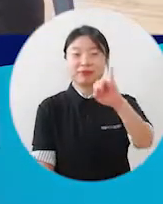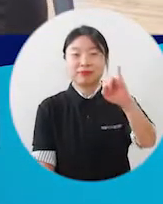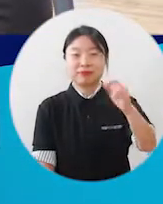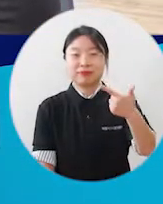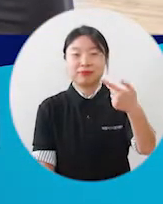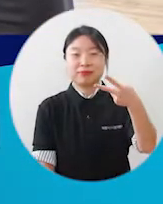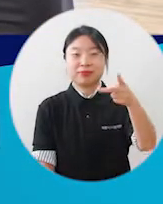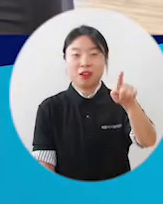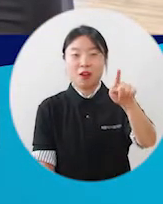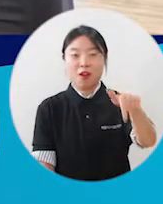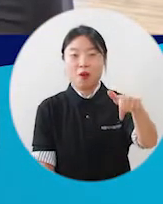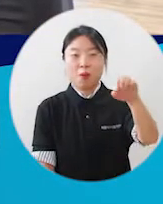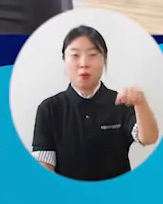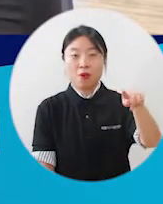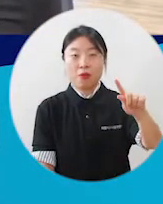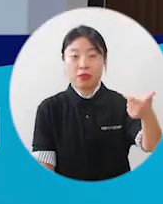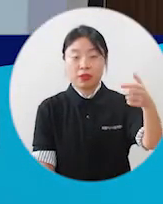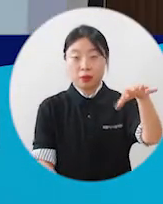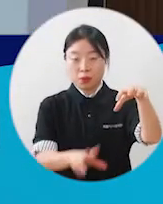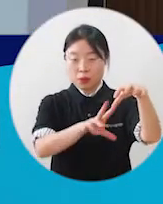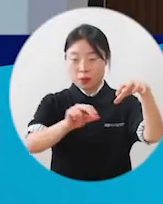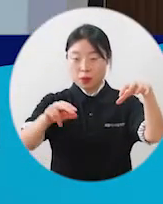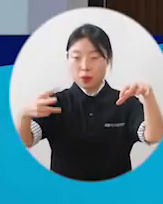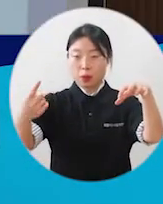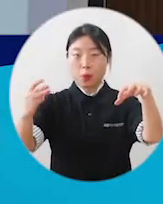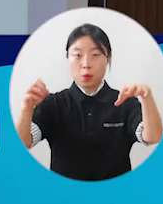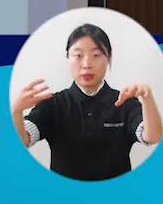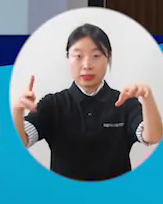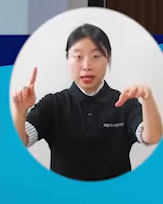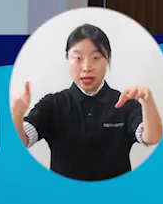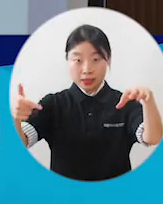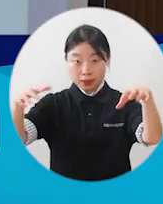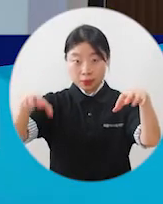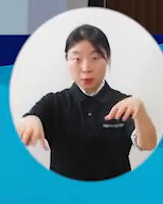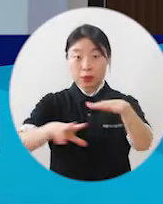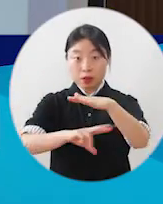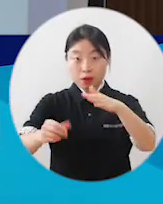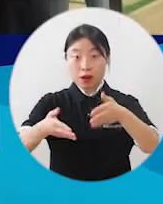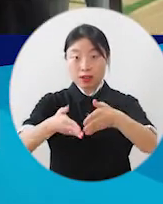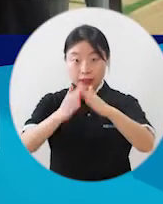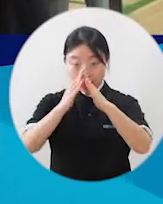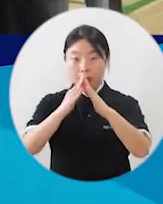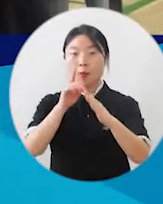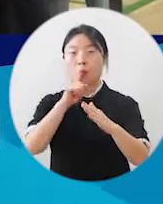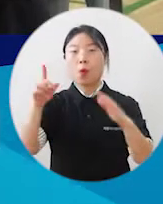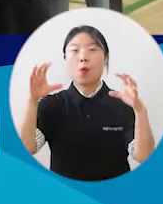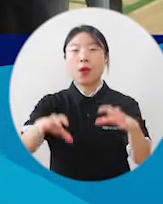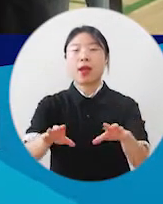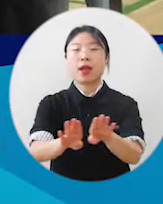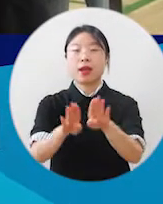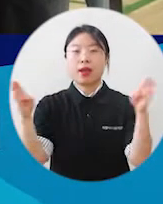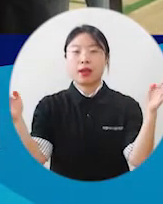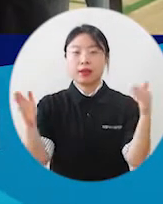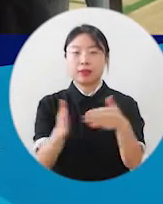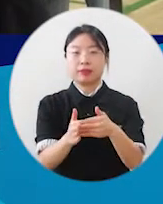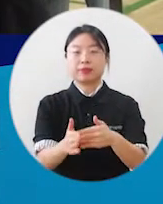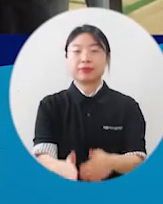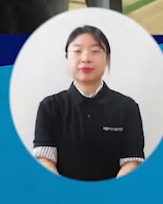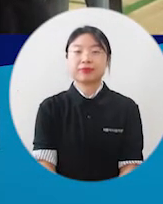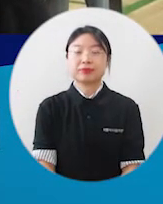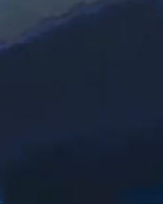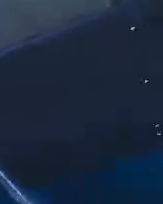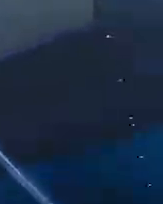뉘앙스가 국가철도공단에서 추진 중인 인덕원 동탄 북선전철 건설 사업에 환경영향평가서 주민설명회를